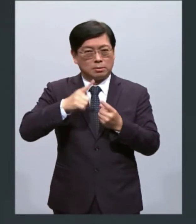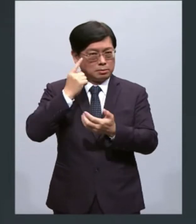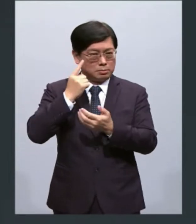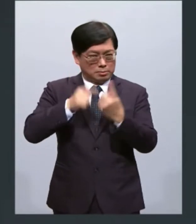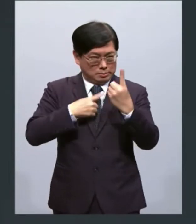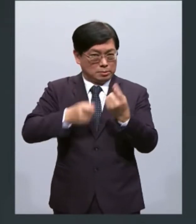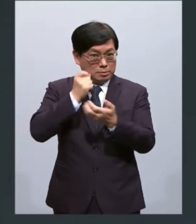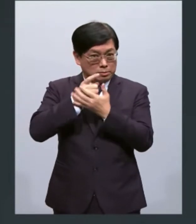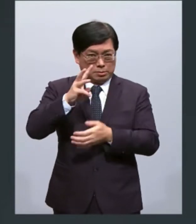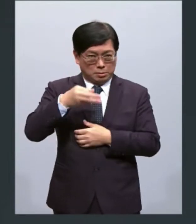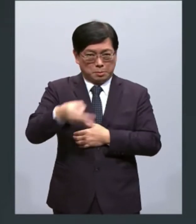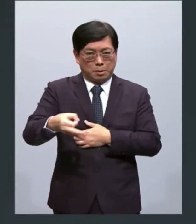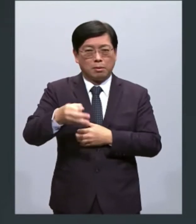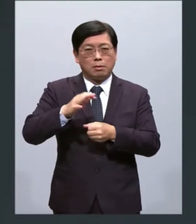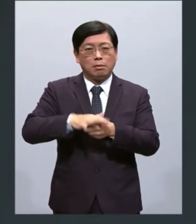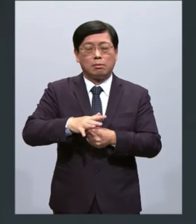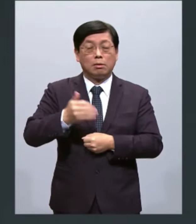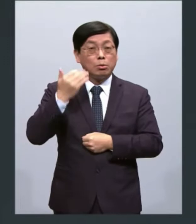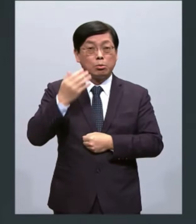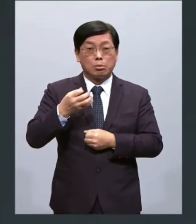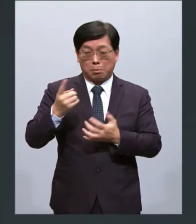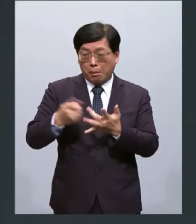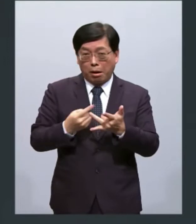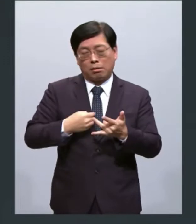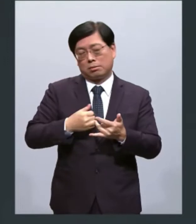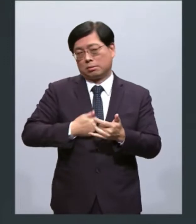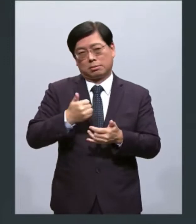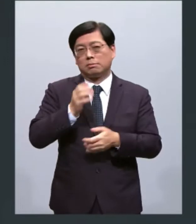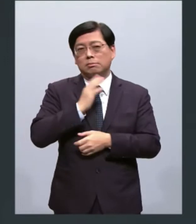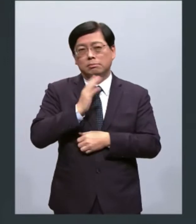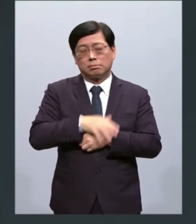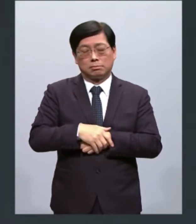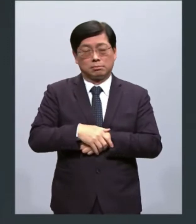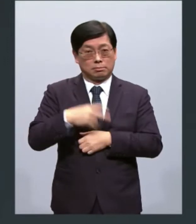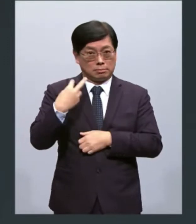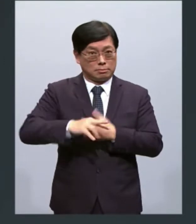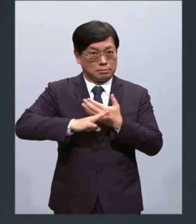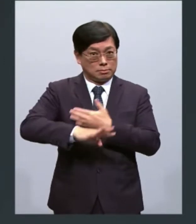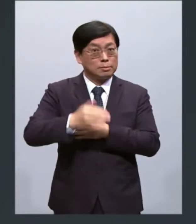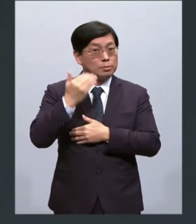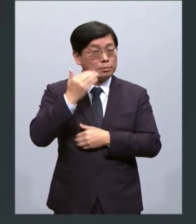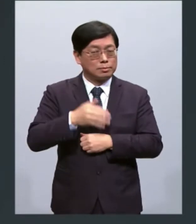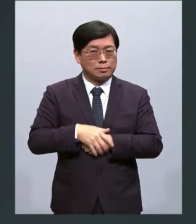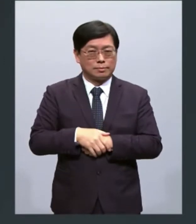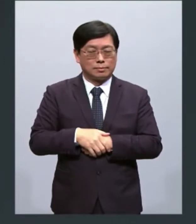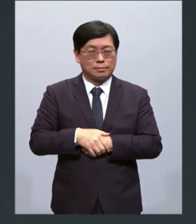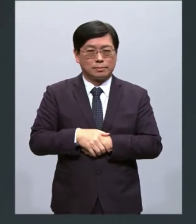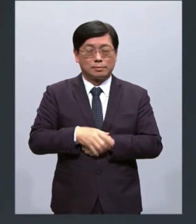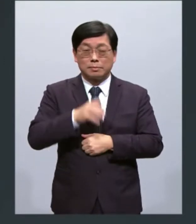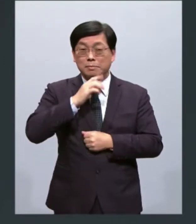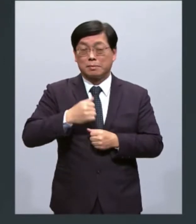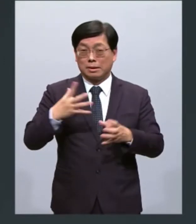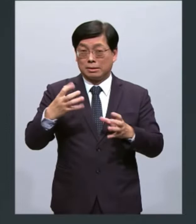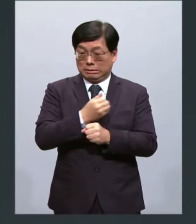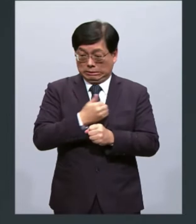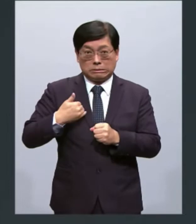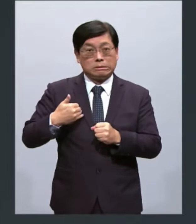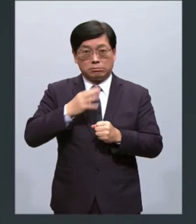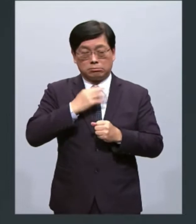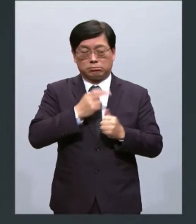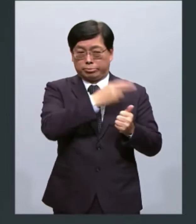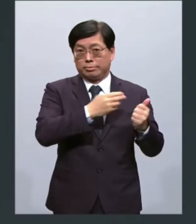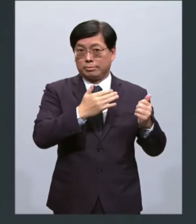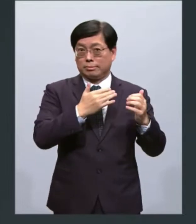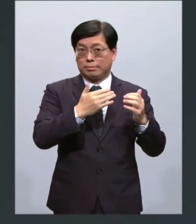助3万，否则这个补助是没有效益的。另外，如果失能者是由家人在照